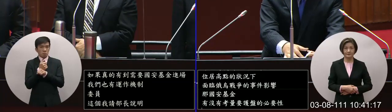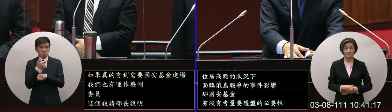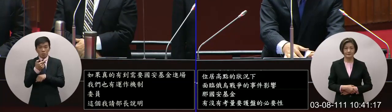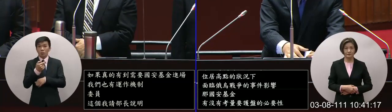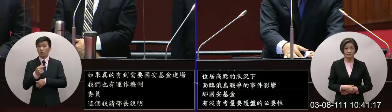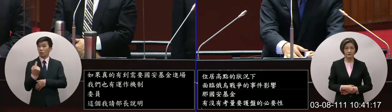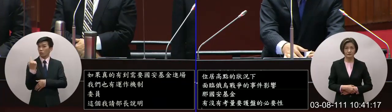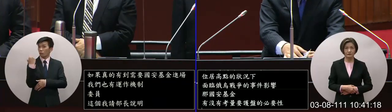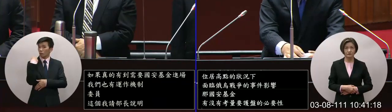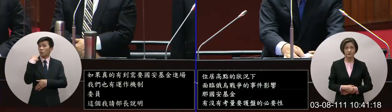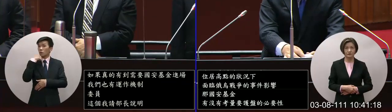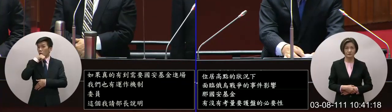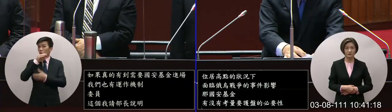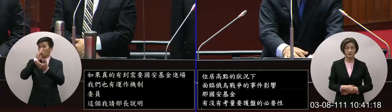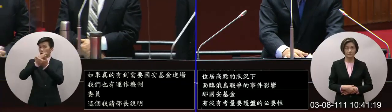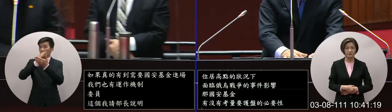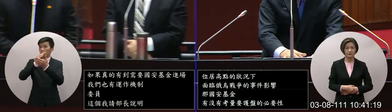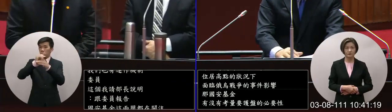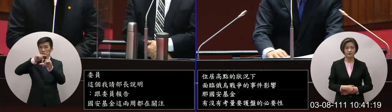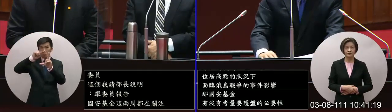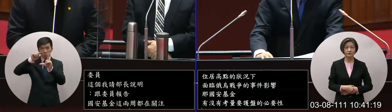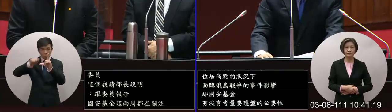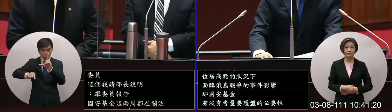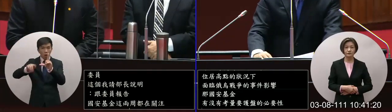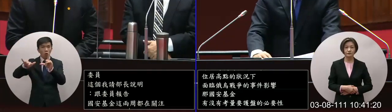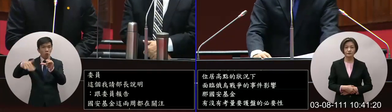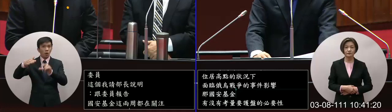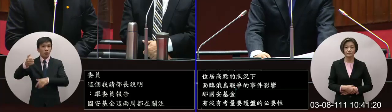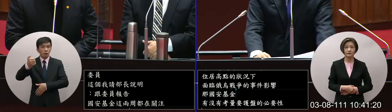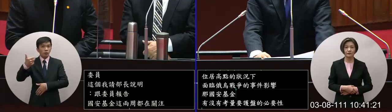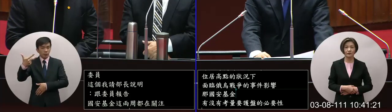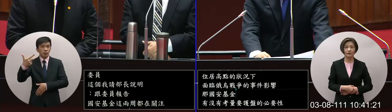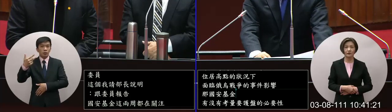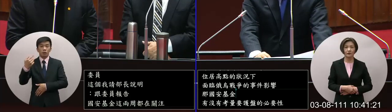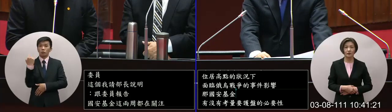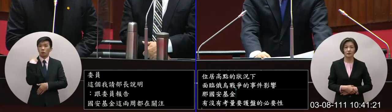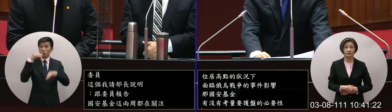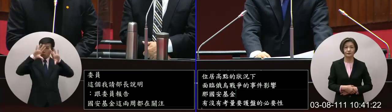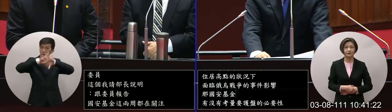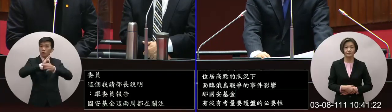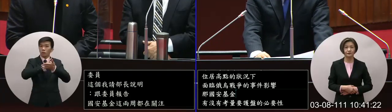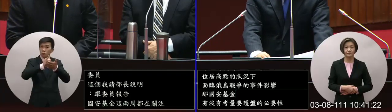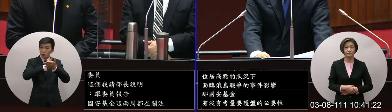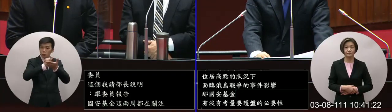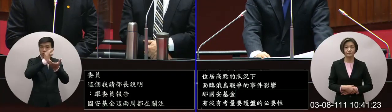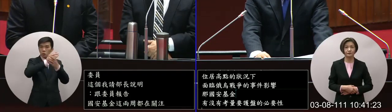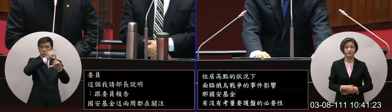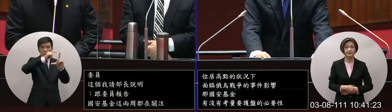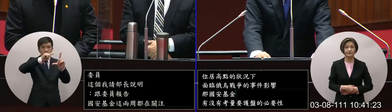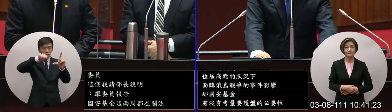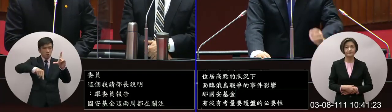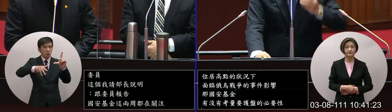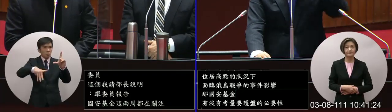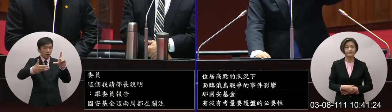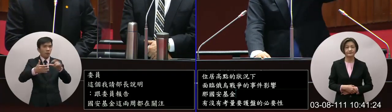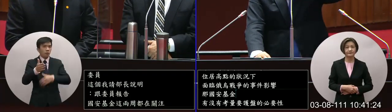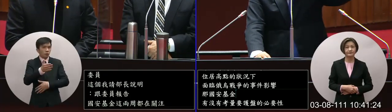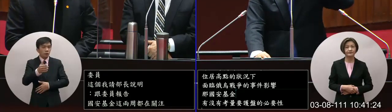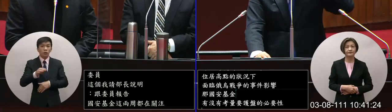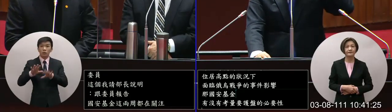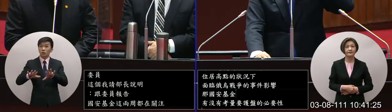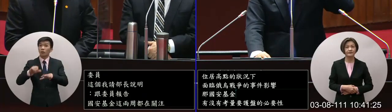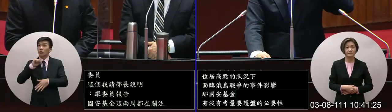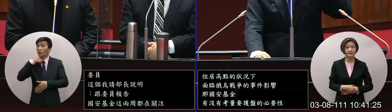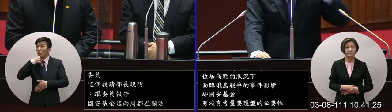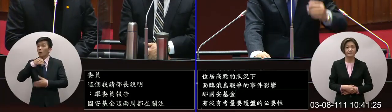了557点，那昨天晚上纽约的股市也跌了将近800点。但是今天的跌幅相对台